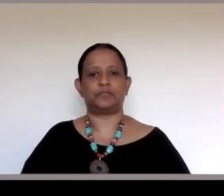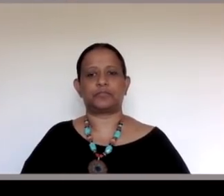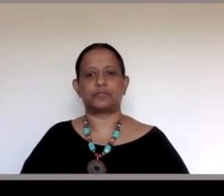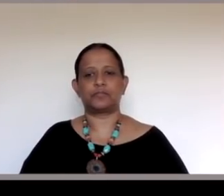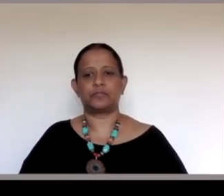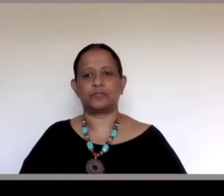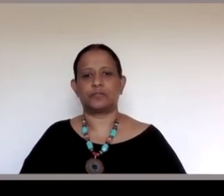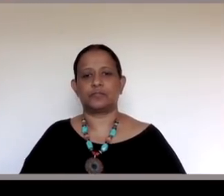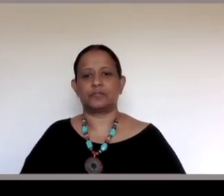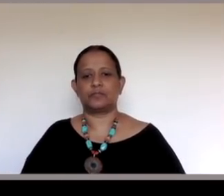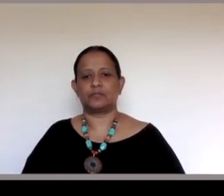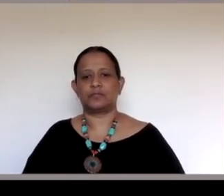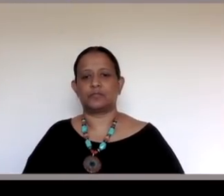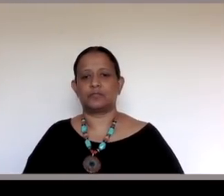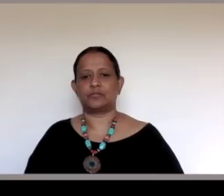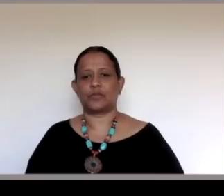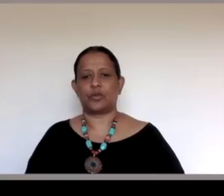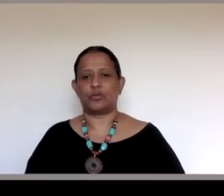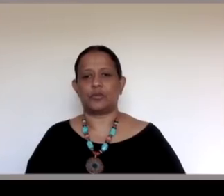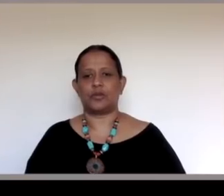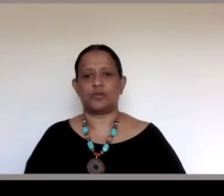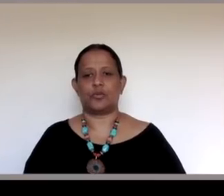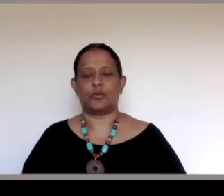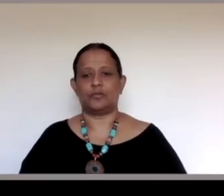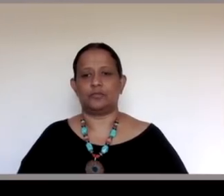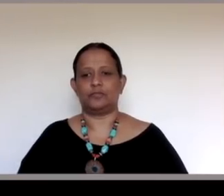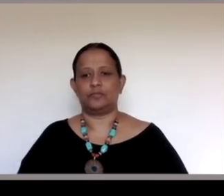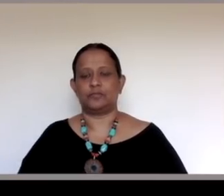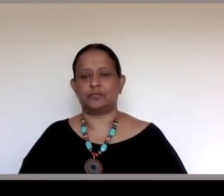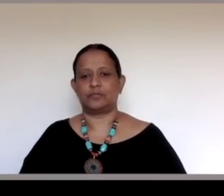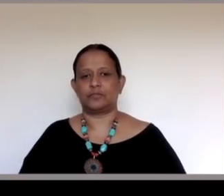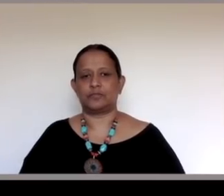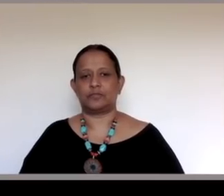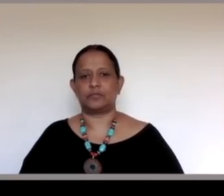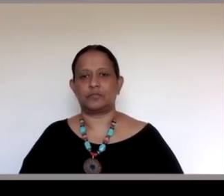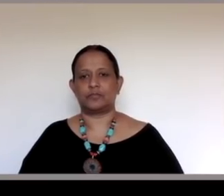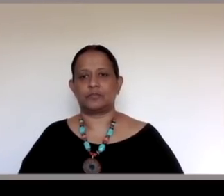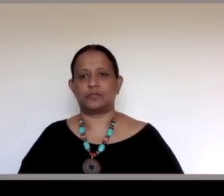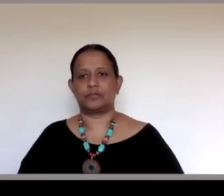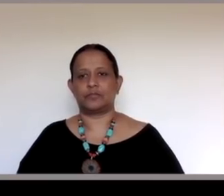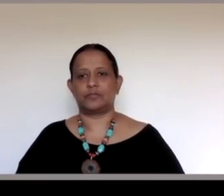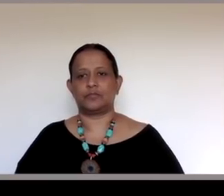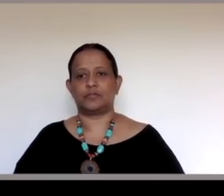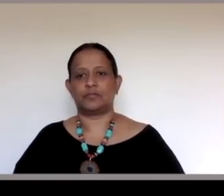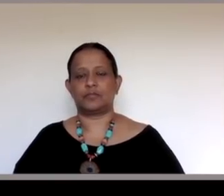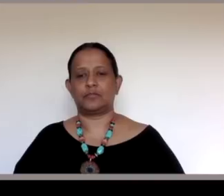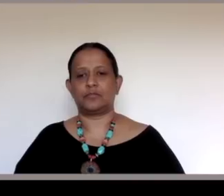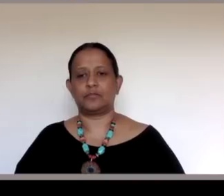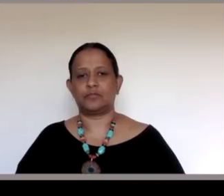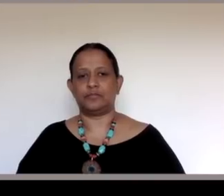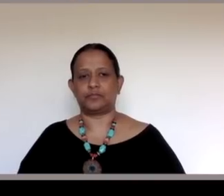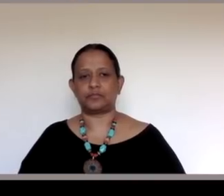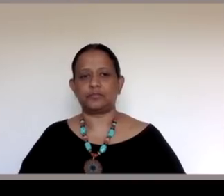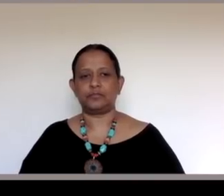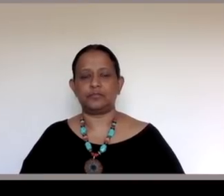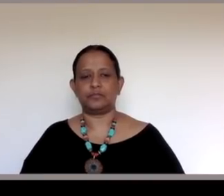பிழைகளை காண்பிப்பதற்கு உண்மையாக பிழைகள் இல்லாவிட்டாலும் கவுது கியூவாக அப்பே ஜீவித்தே சிந்துது அப்பே ஜீவித்திய சிந்துது கருண வேலை கண்டது ஆசிய